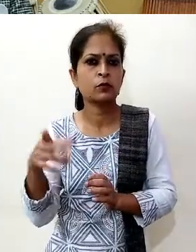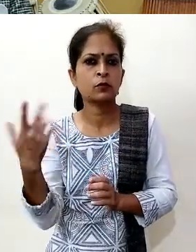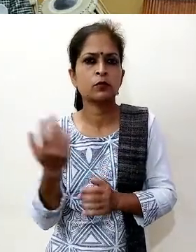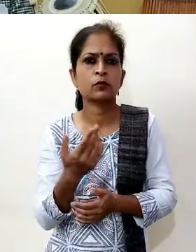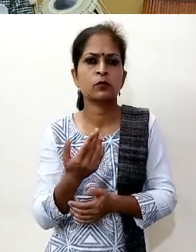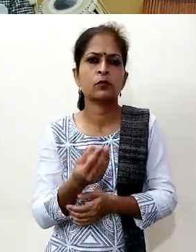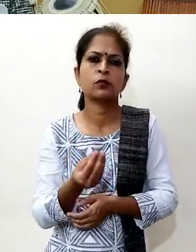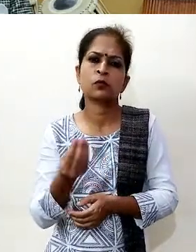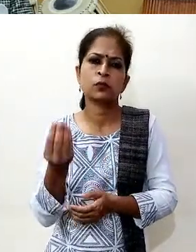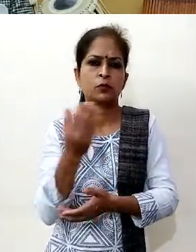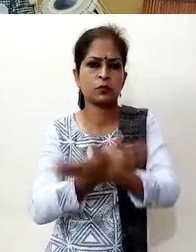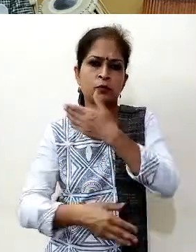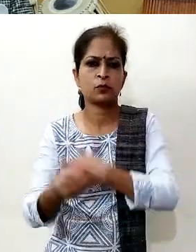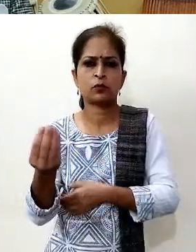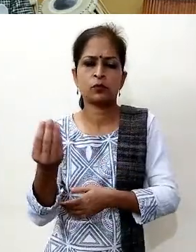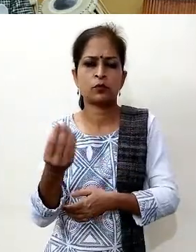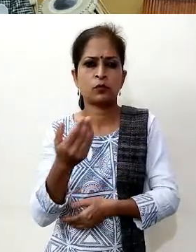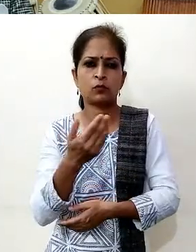में कोई एक कमी थी।